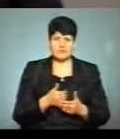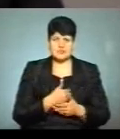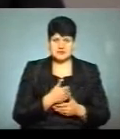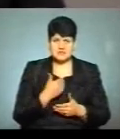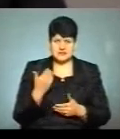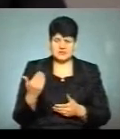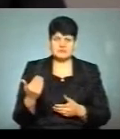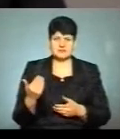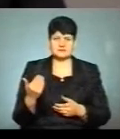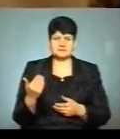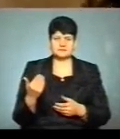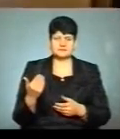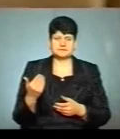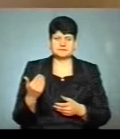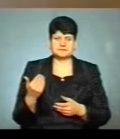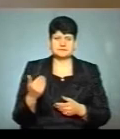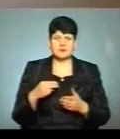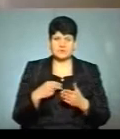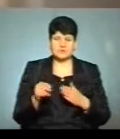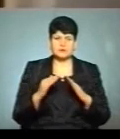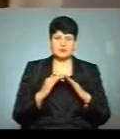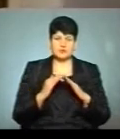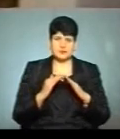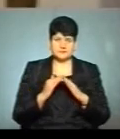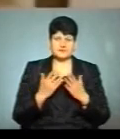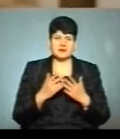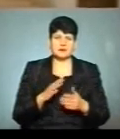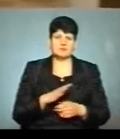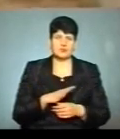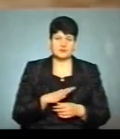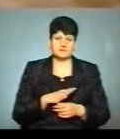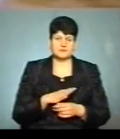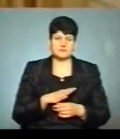ініціативи. Щоб придбати будинок, який би був